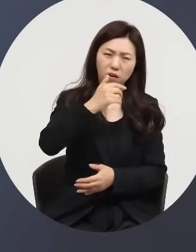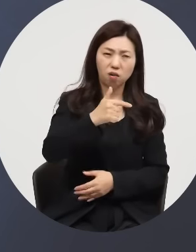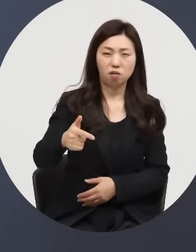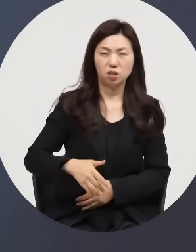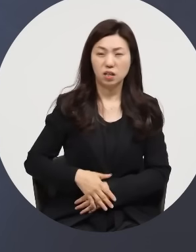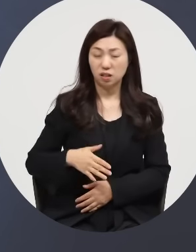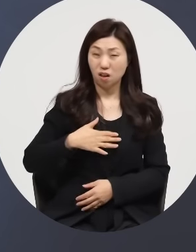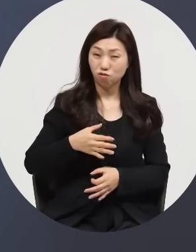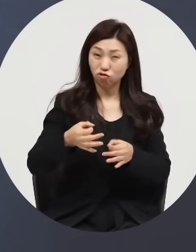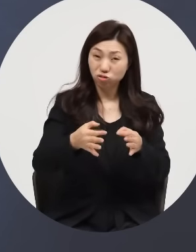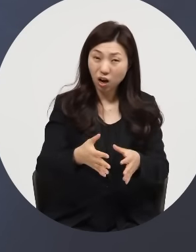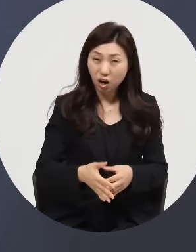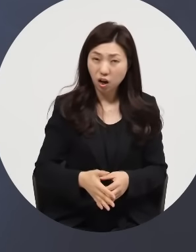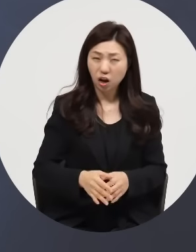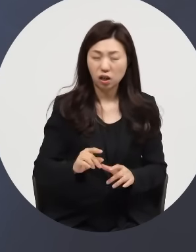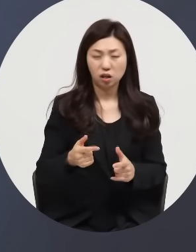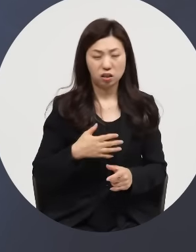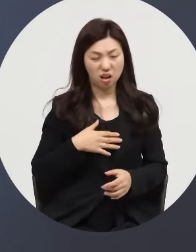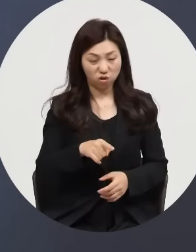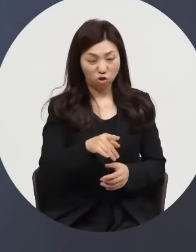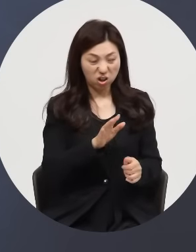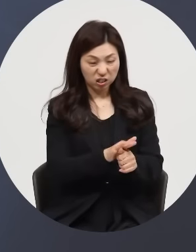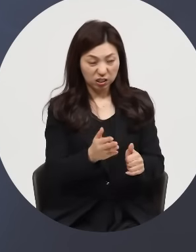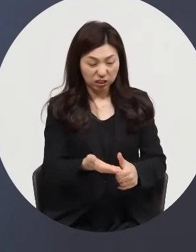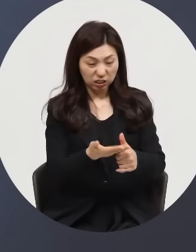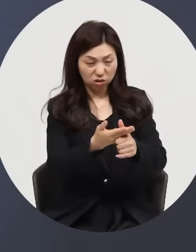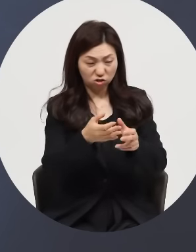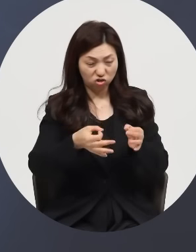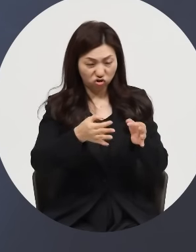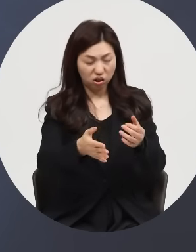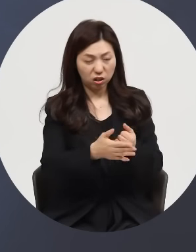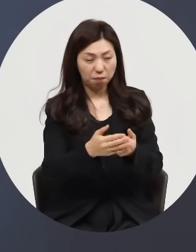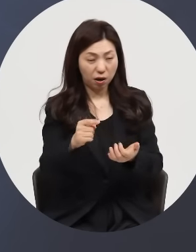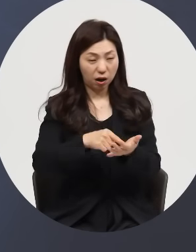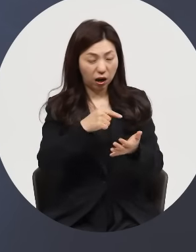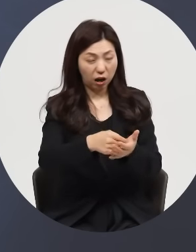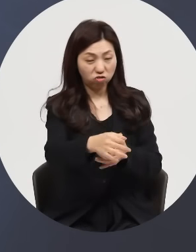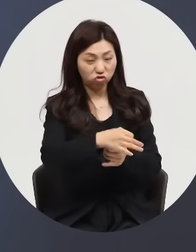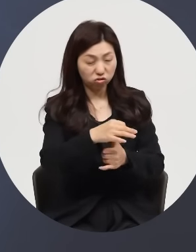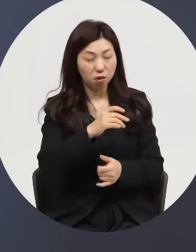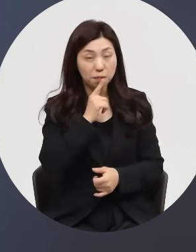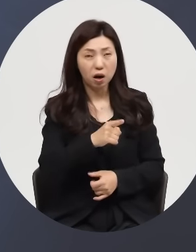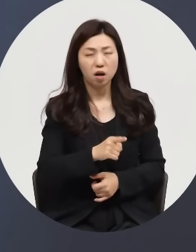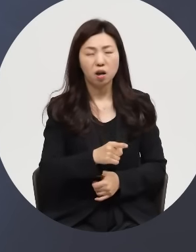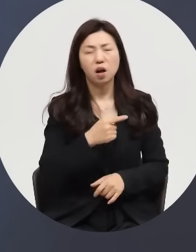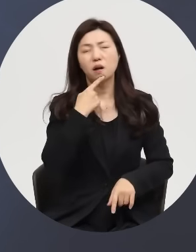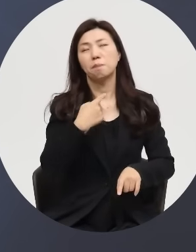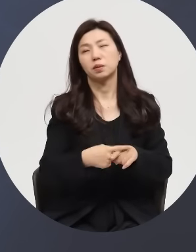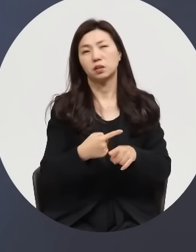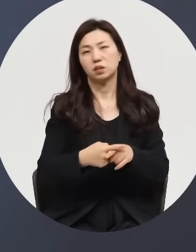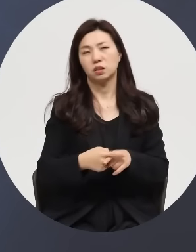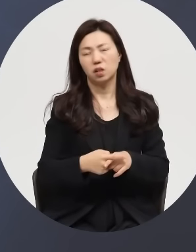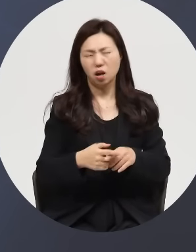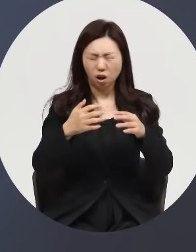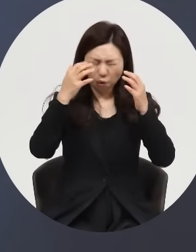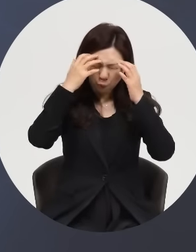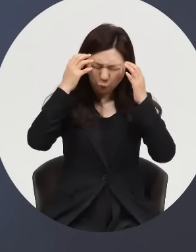투자한 거하고 똑같아요. 내가 네 키운데 이래 고생했으니 반드시 갚아내라. 이런 얘기하고 똑같아요. 어떻게 고생해가